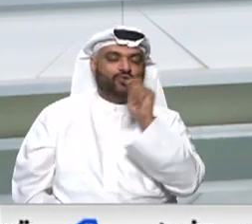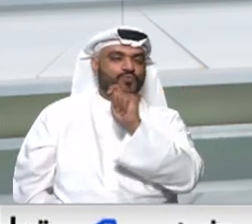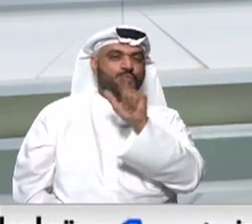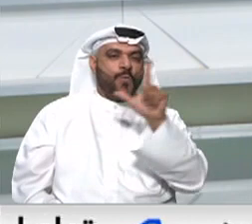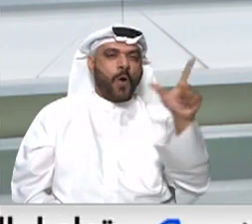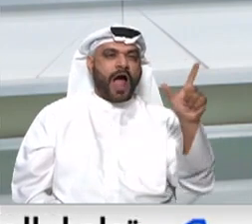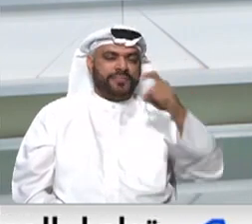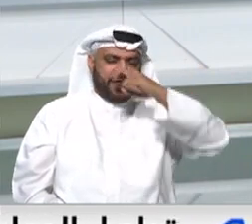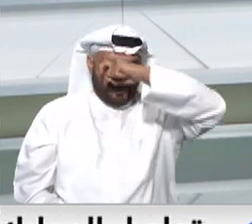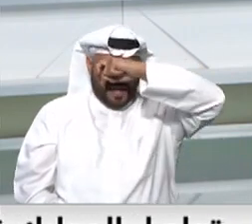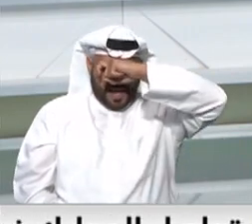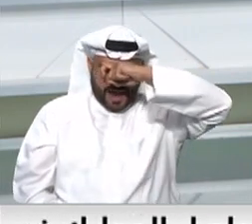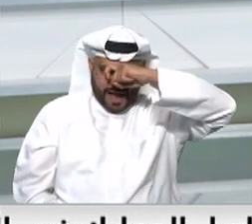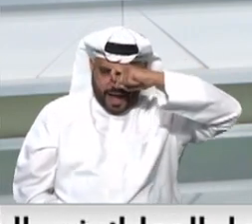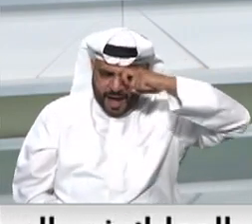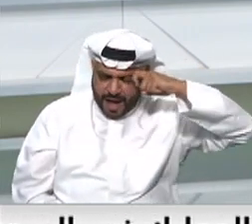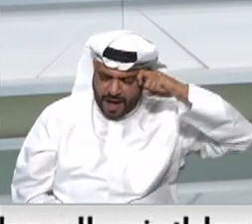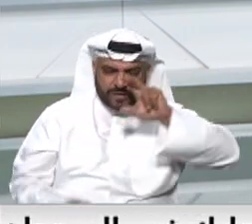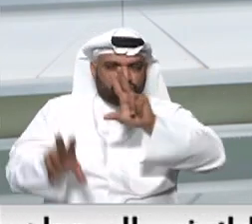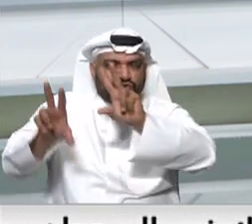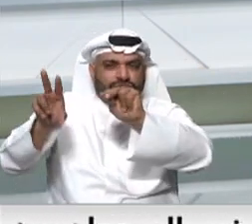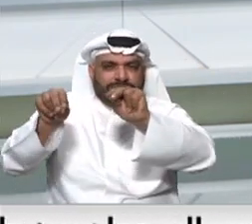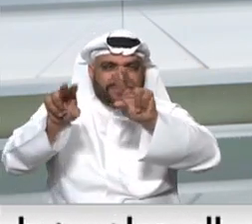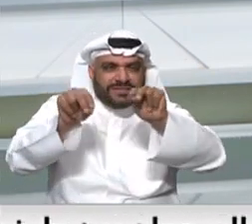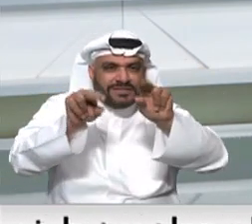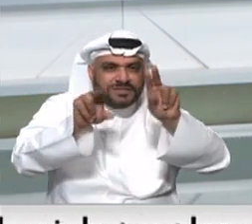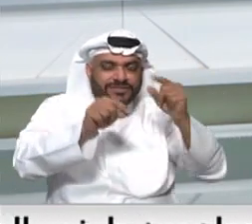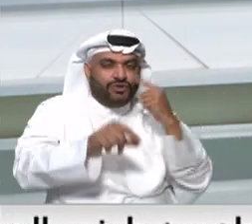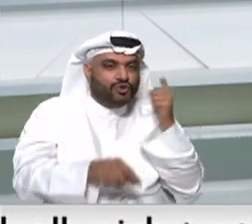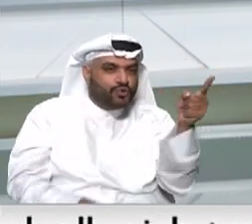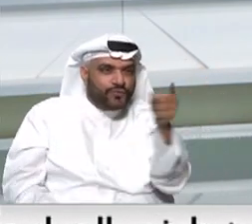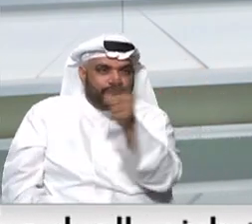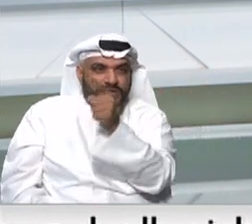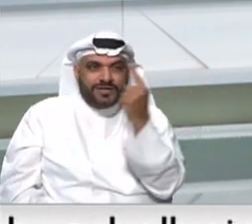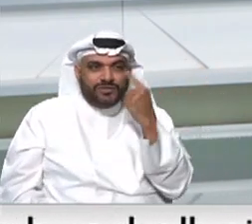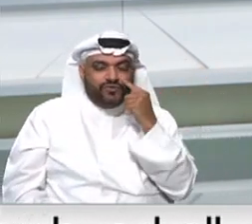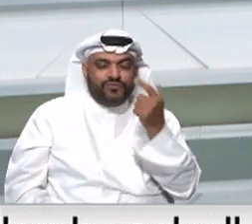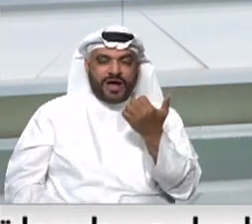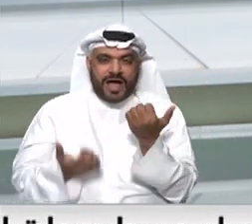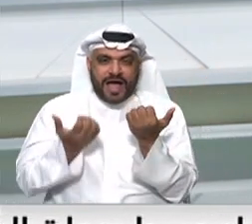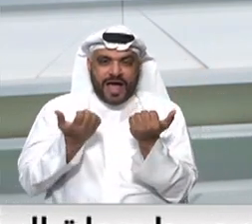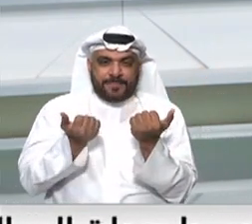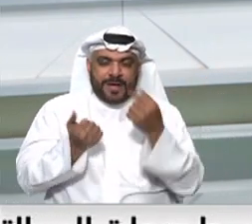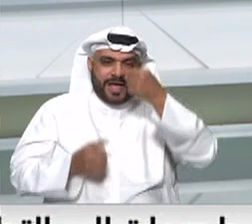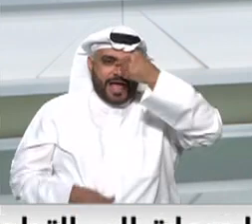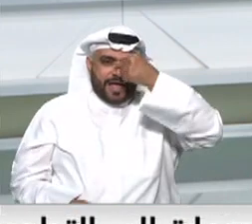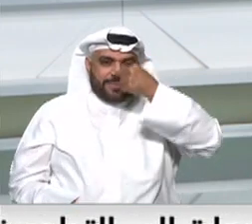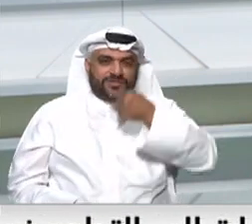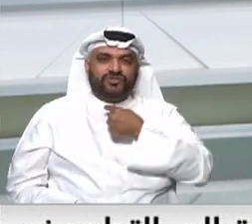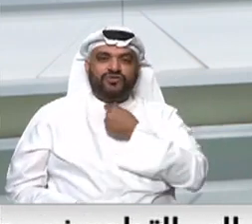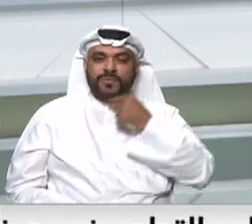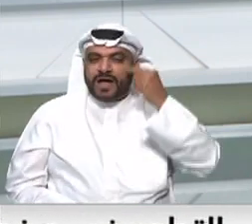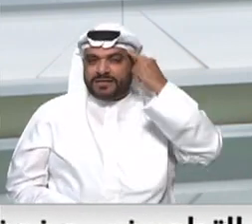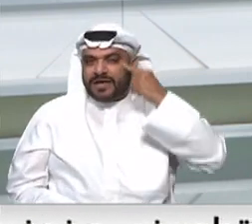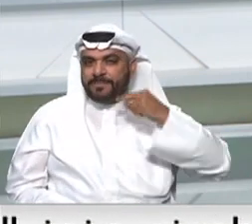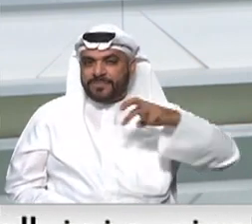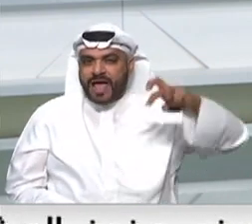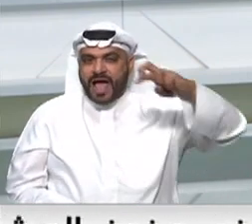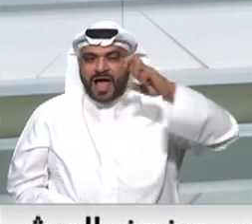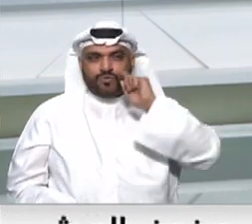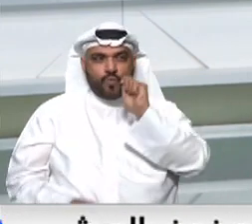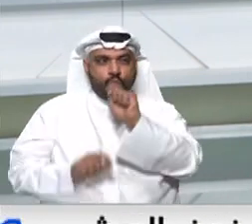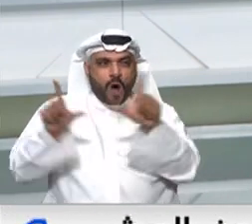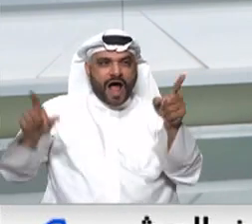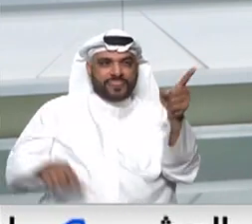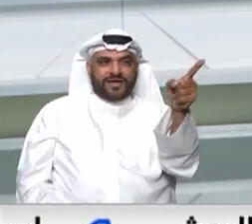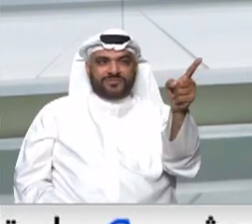حار والرياح نشطه على فترات خلال النهار وتتراجع سرعتها تدريجيا خلال المساء والغبار المسار خلال النهار يترسب